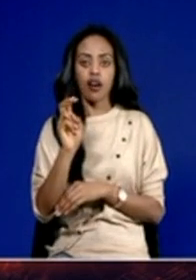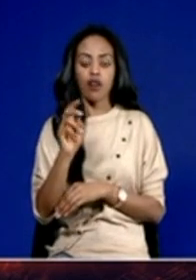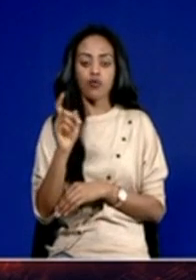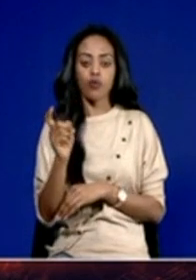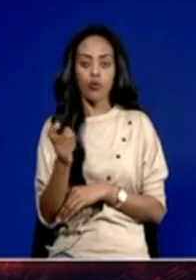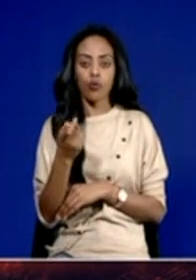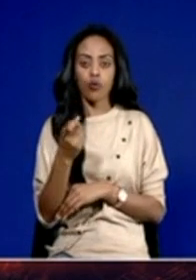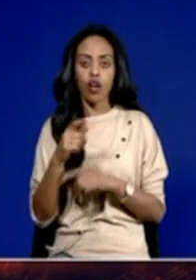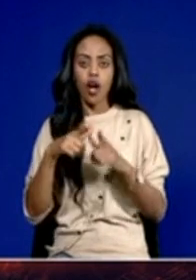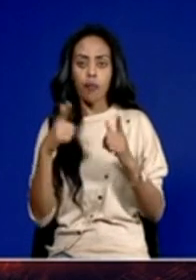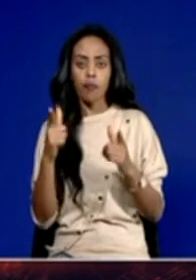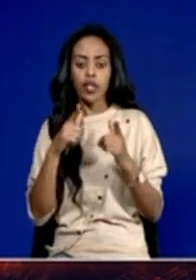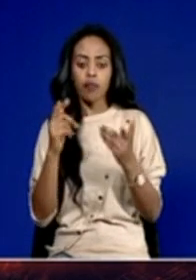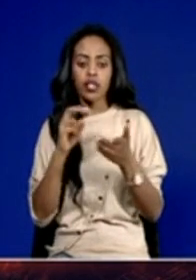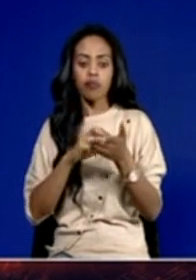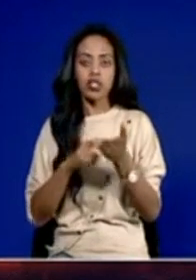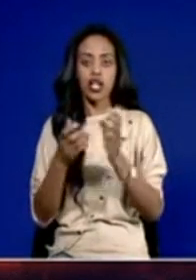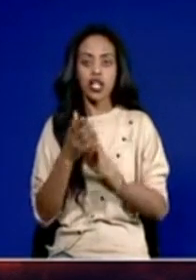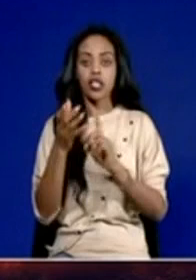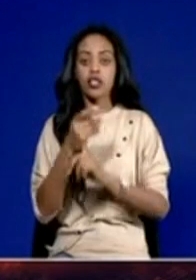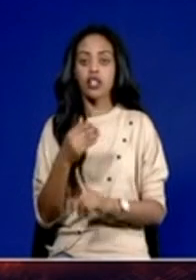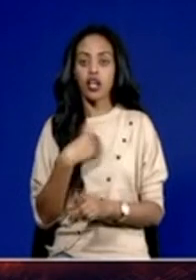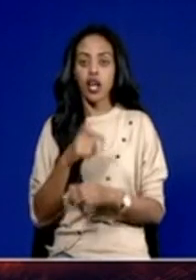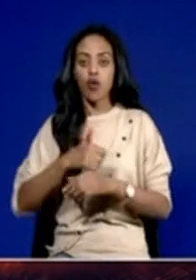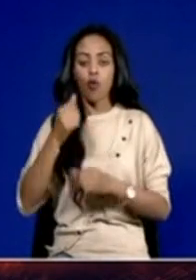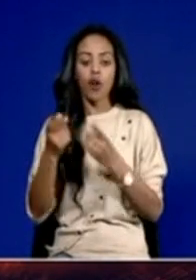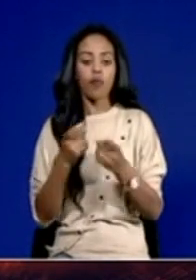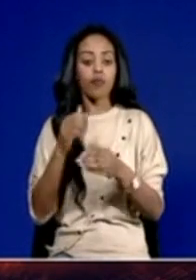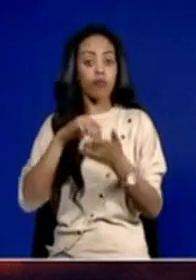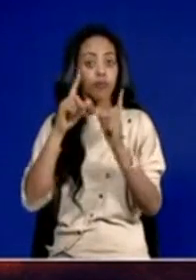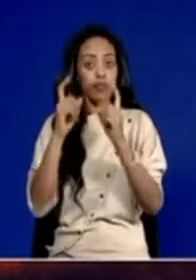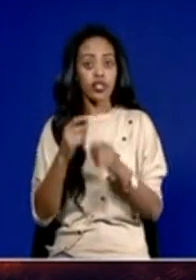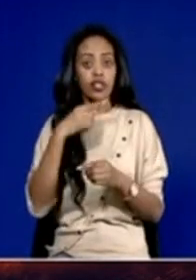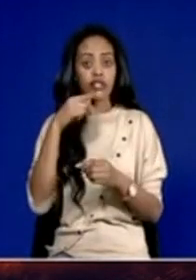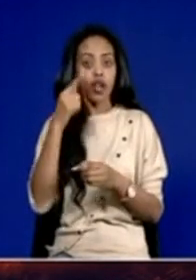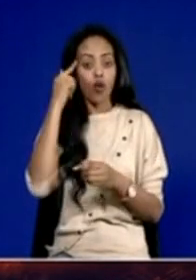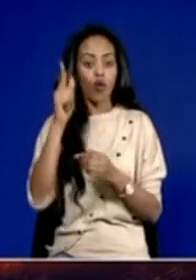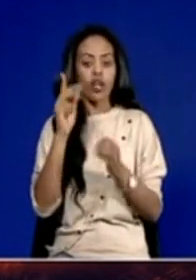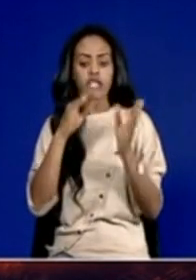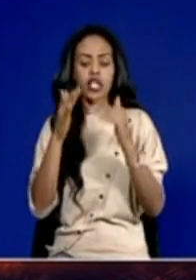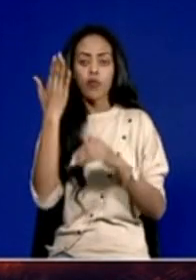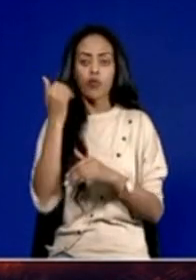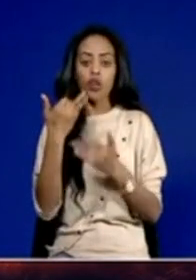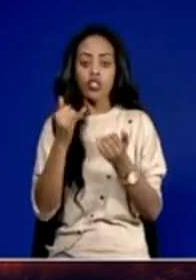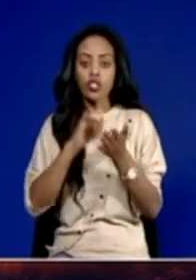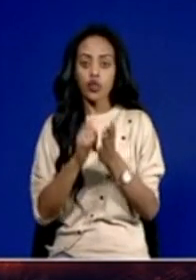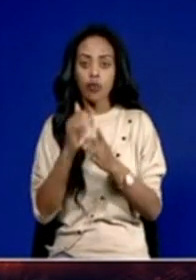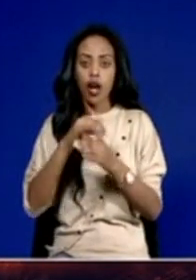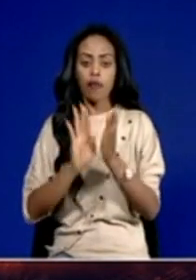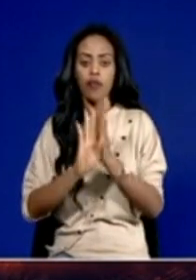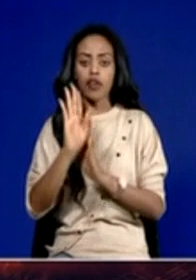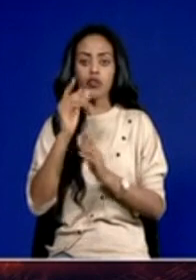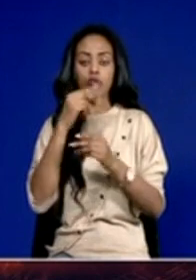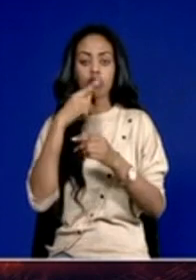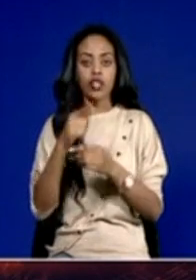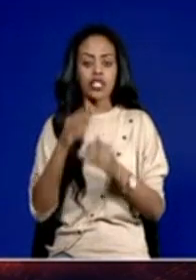ዝኾኑ ዓበይቲ ዓበይቲ መፅናዕትታት ሒዝና ኣለና ማለት እዩ ኣብ እዋን ምርምር ተመራመርቲ ትግርኛ ቋንቋ ንምጥቃም የፀግም መንበሩን እዙ ድማ ኣብ ዕብት ቋንቋ